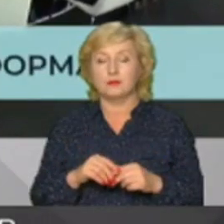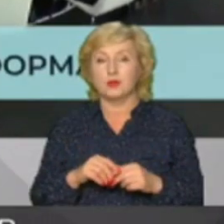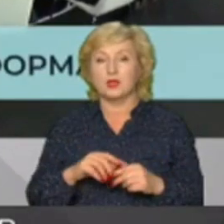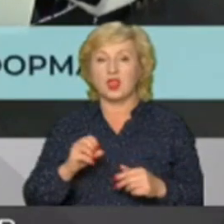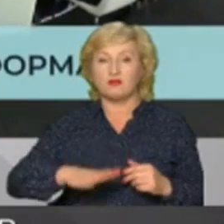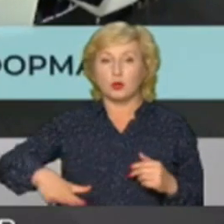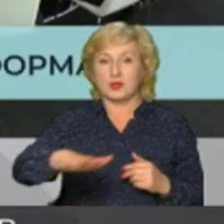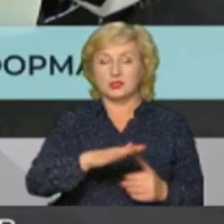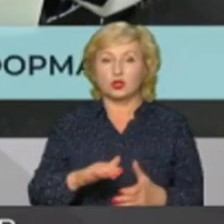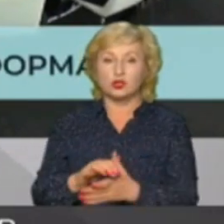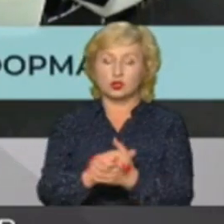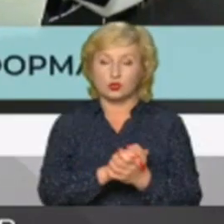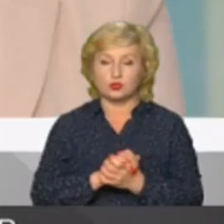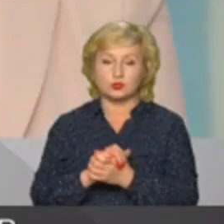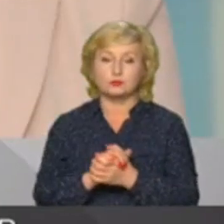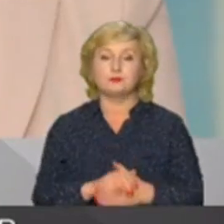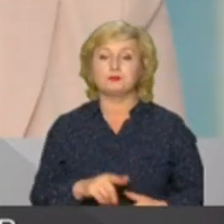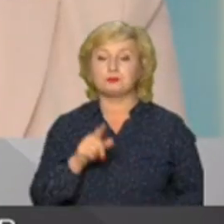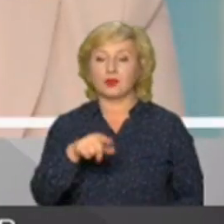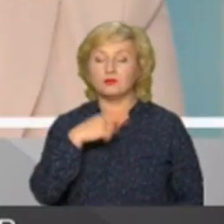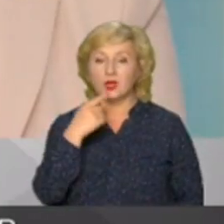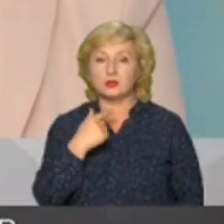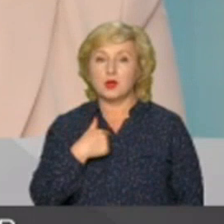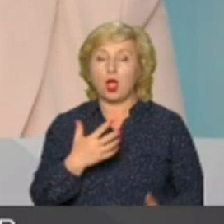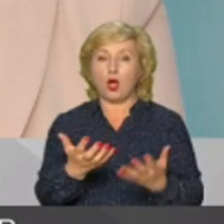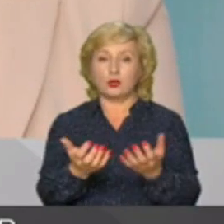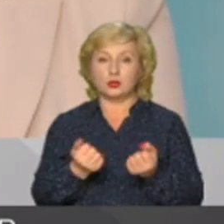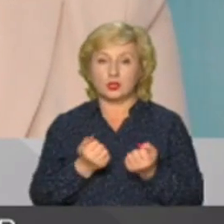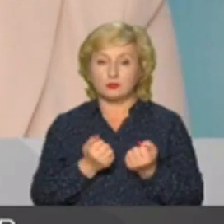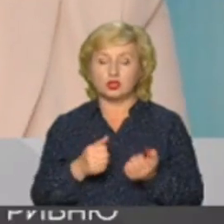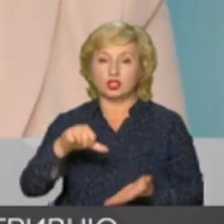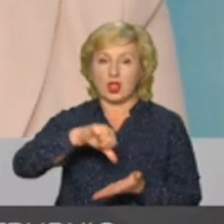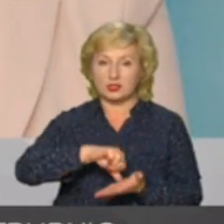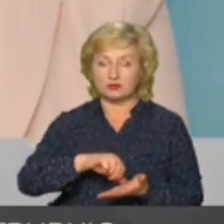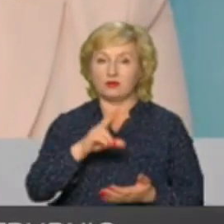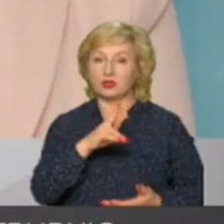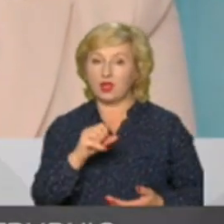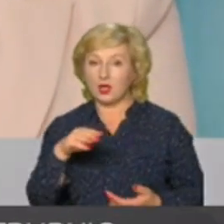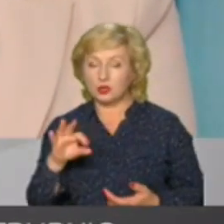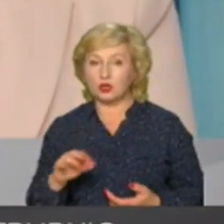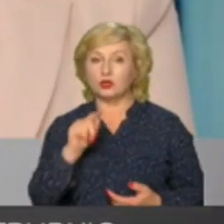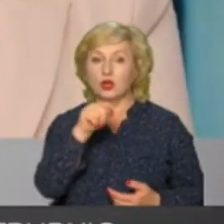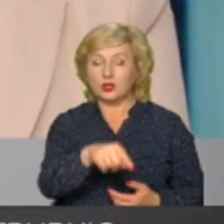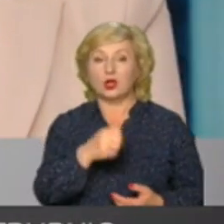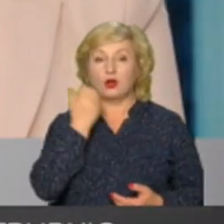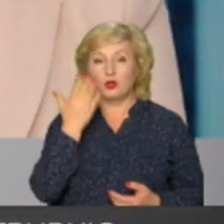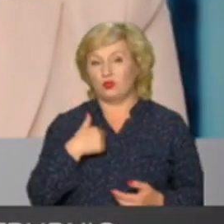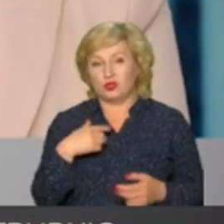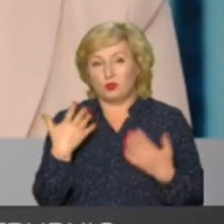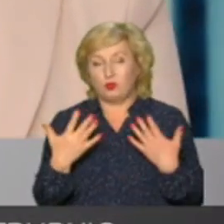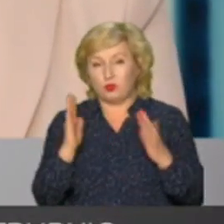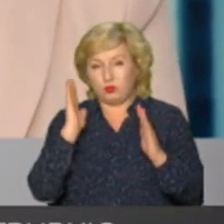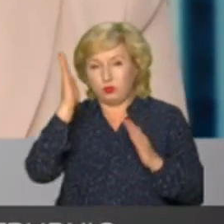Союзу. Андрес, ви кажете, що от ми отримуємо членство в НАТО швидше за все тоді, коли нам уже воно не треба